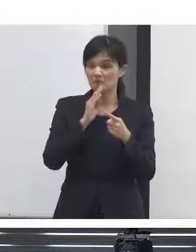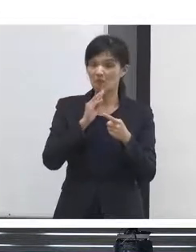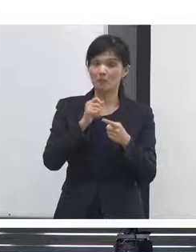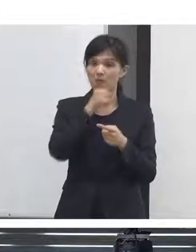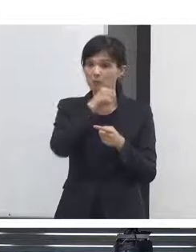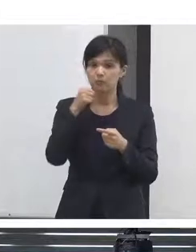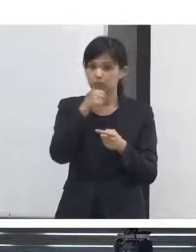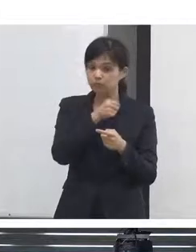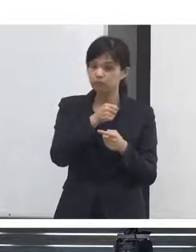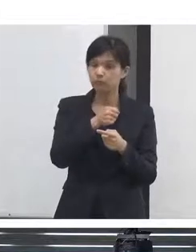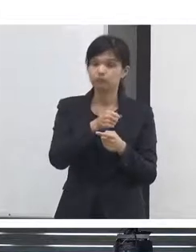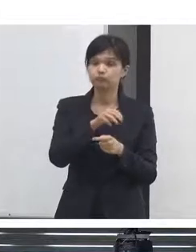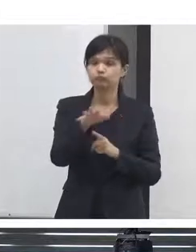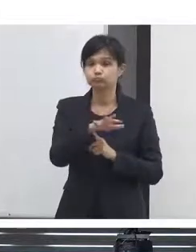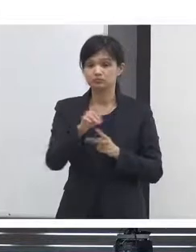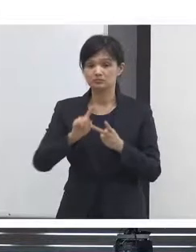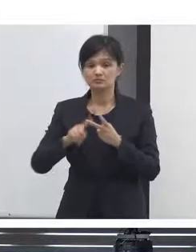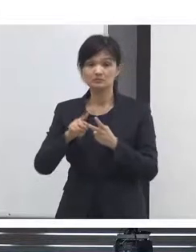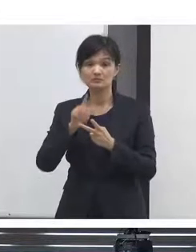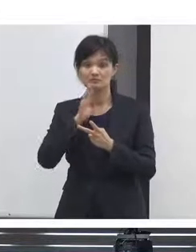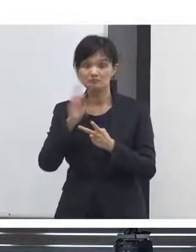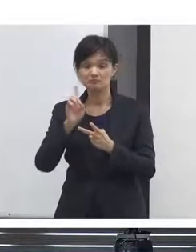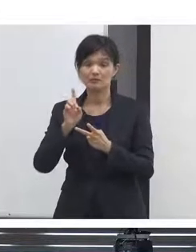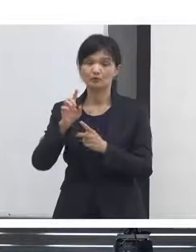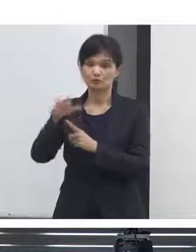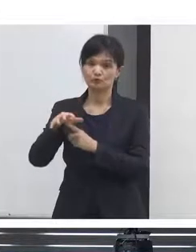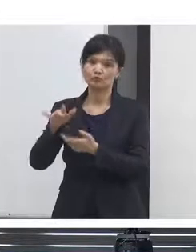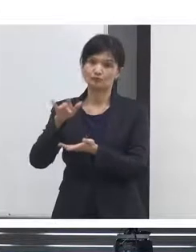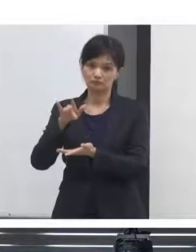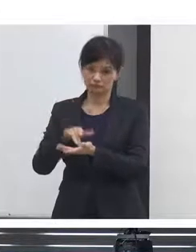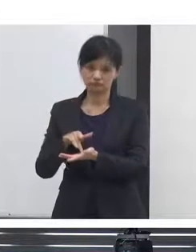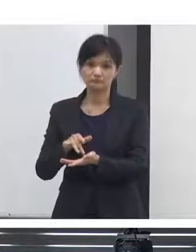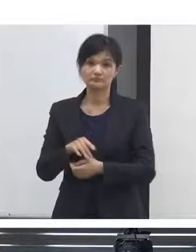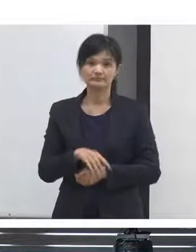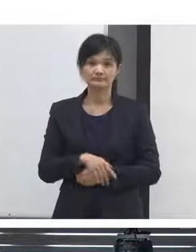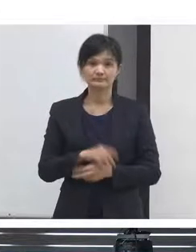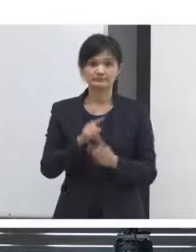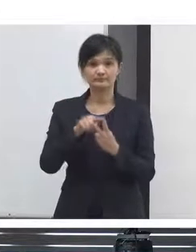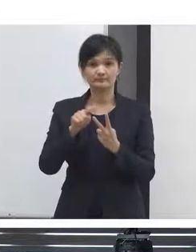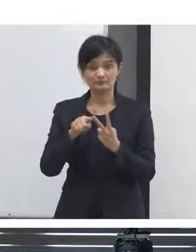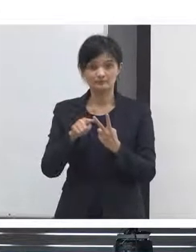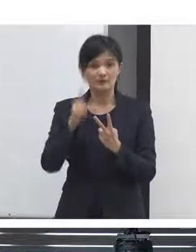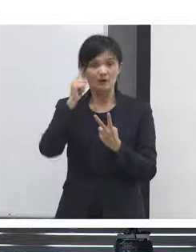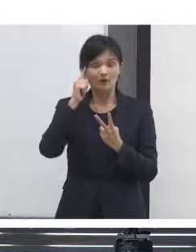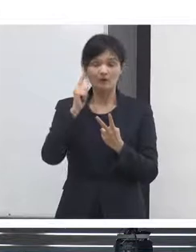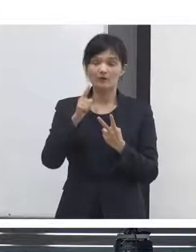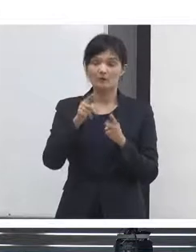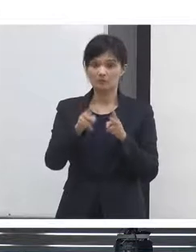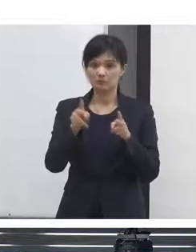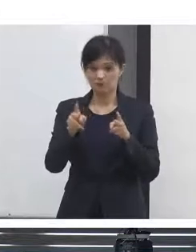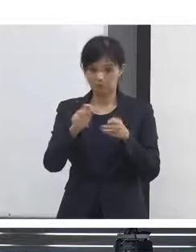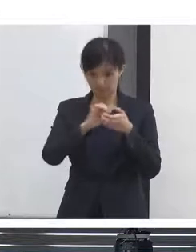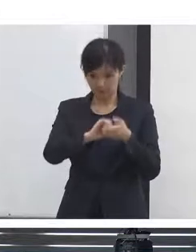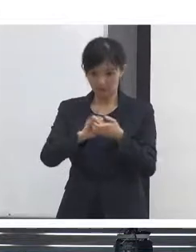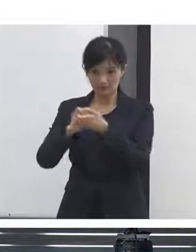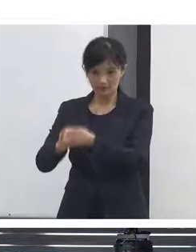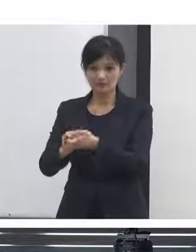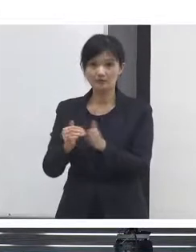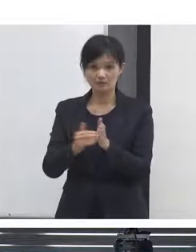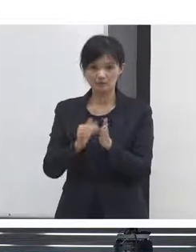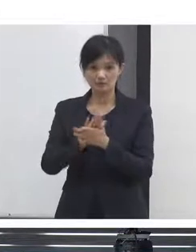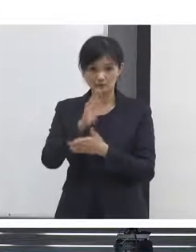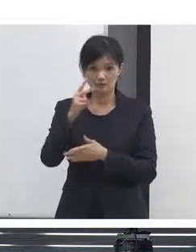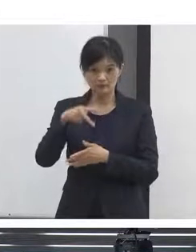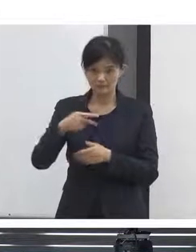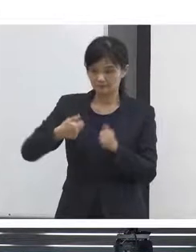那在这样接，就是说先描述了这个农与会之后，这个活动与会之后呢，接下来就是这一个追溯码，